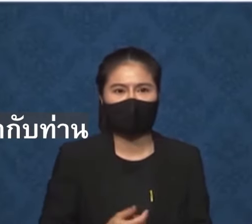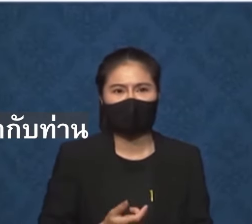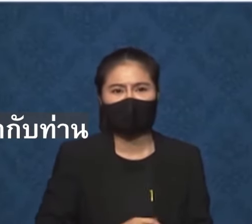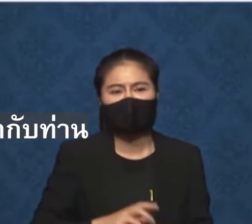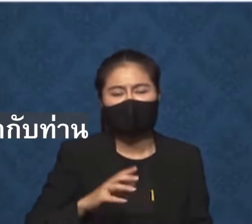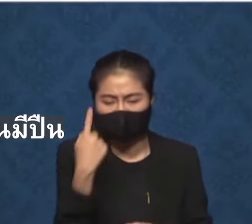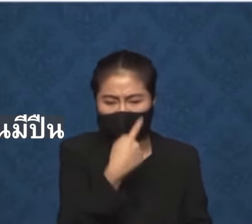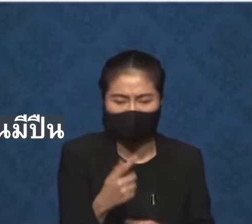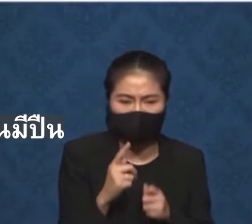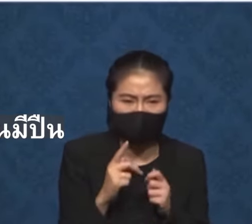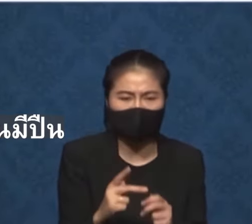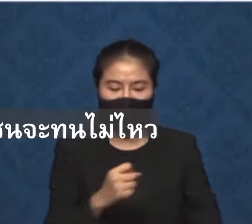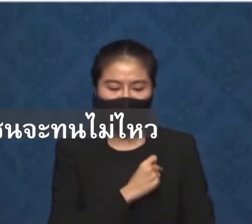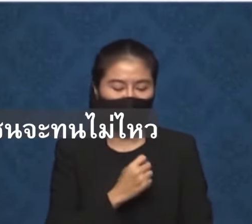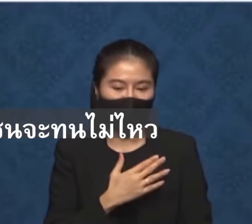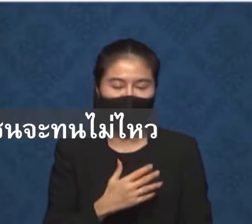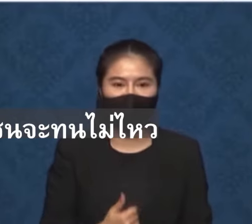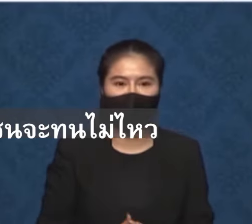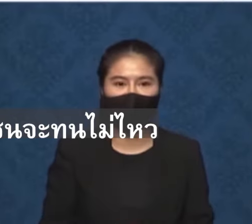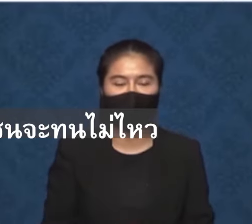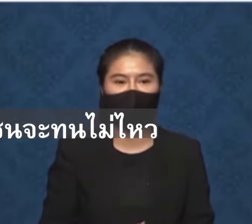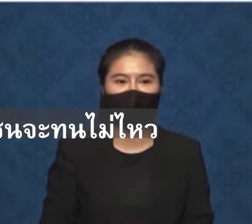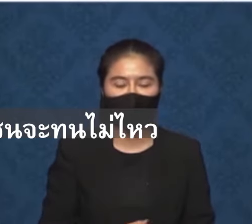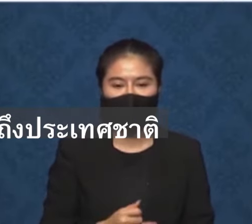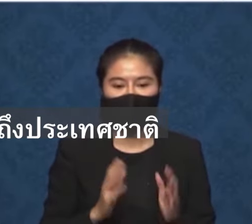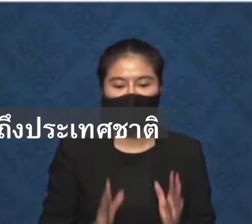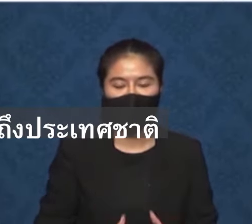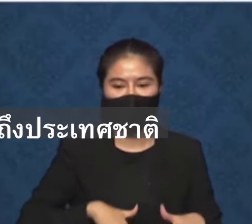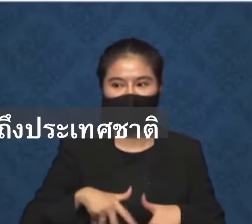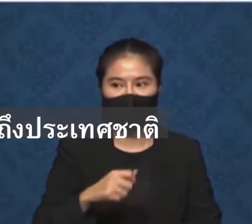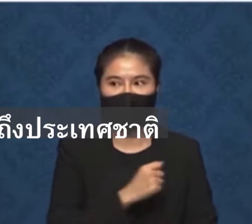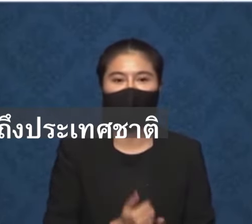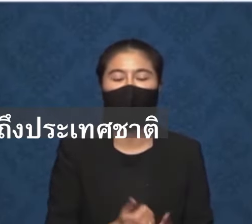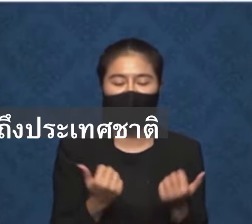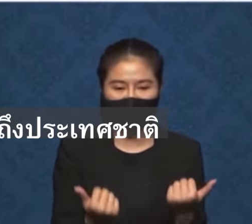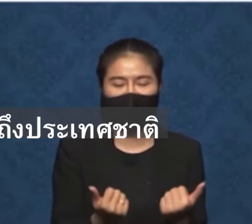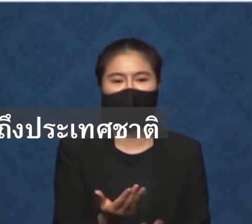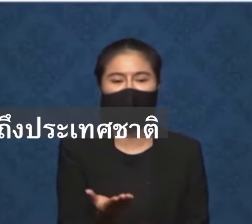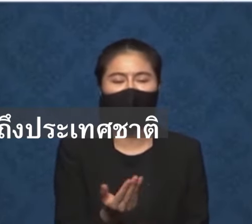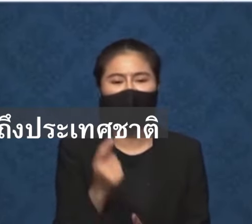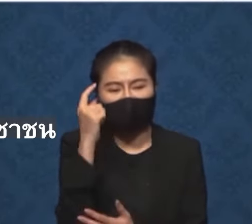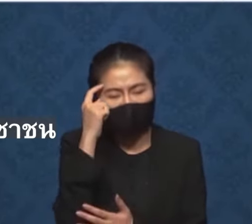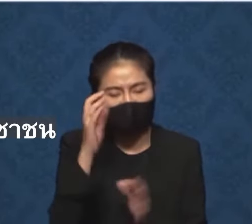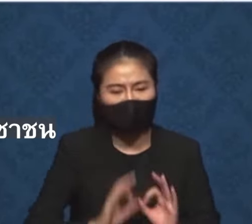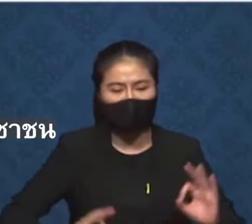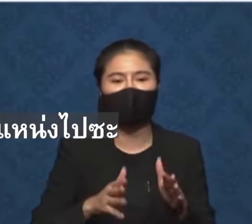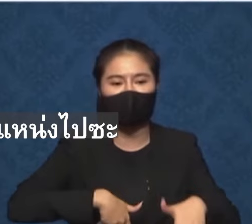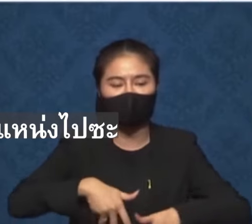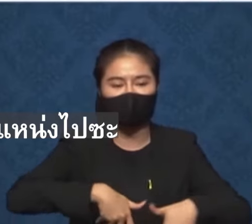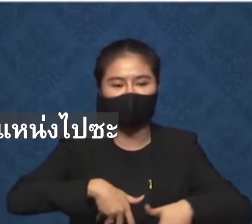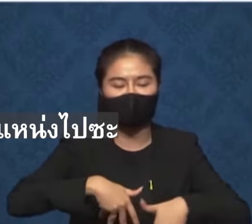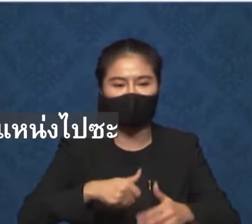ไม่มีใครกล้ากับท่านเพราะท่านมีปืนซักวันหนึ่งประชาชนจะทนไม่ไหววันนี้ขอให้ก็ได้นึกถึงประเทศชาติและประชา